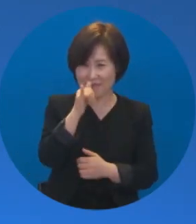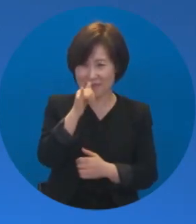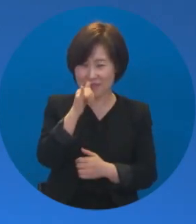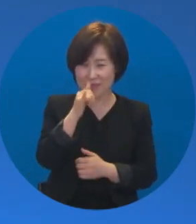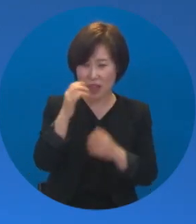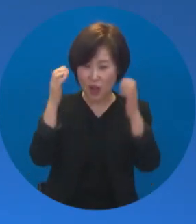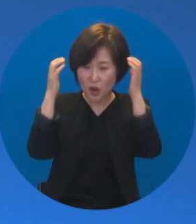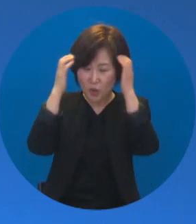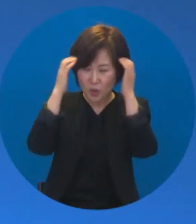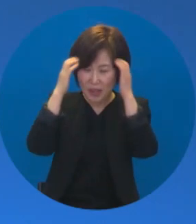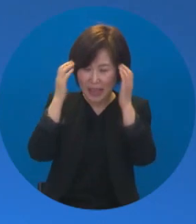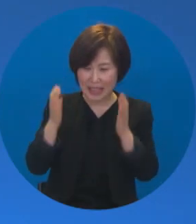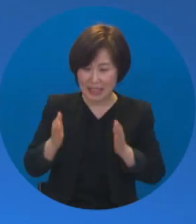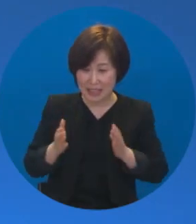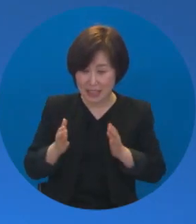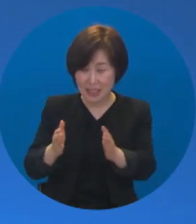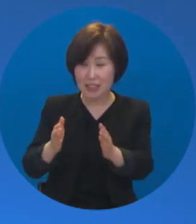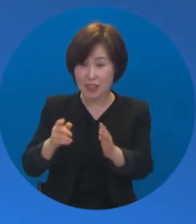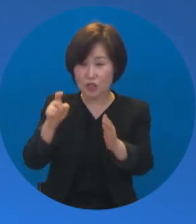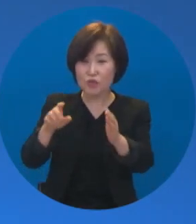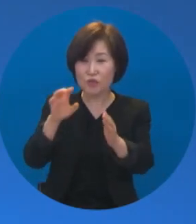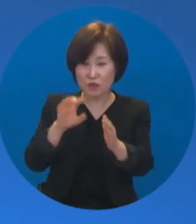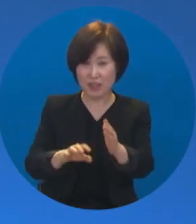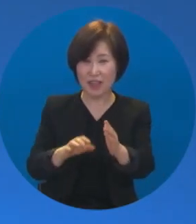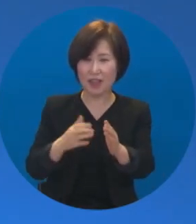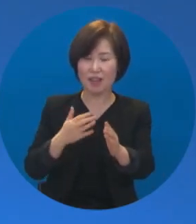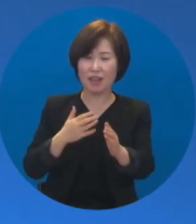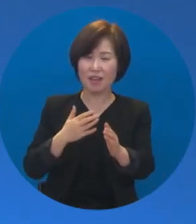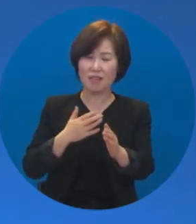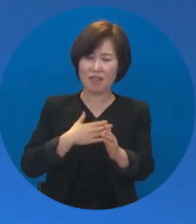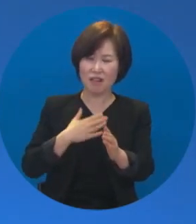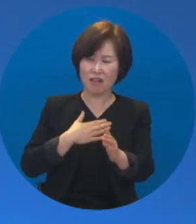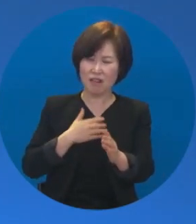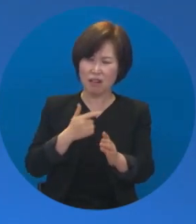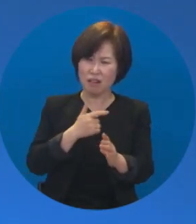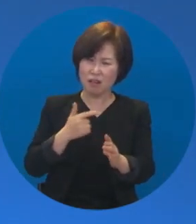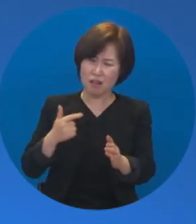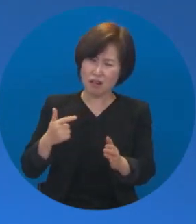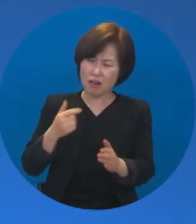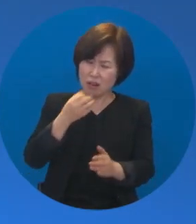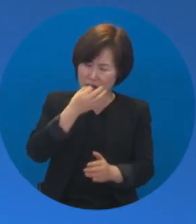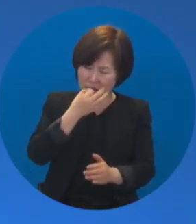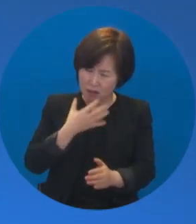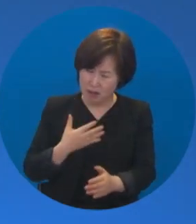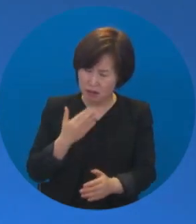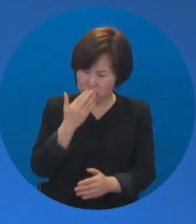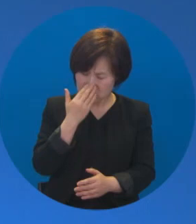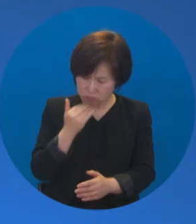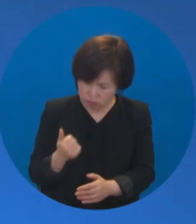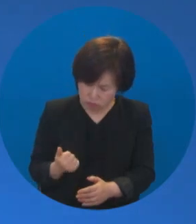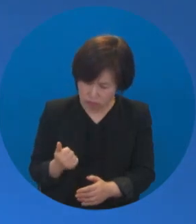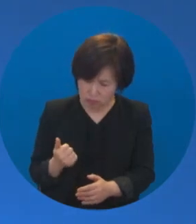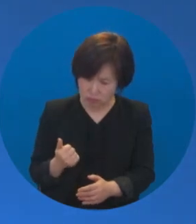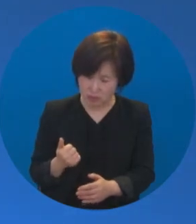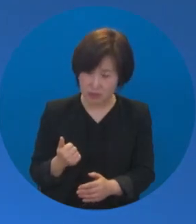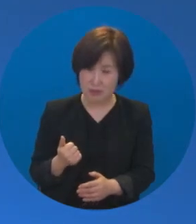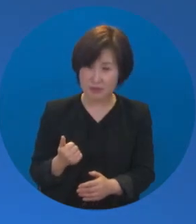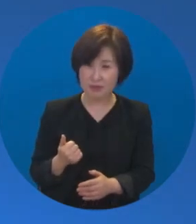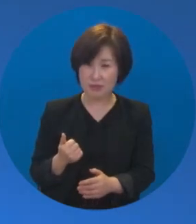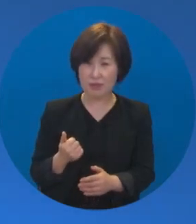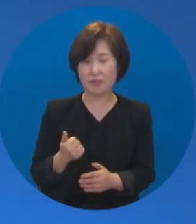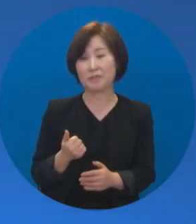길에 계속 그 고난이 혹시 너무 긴 것처럼 느껴지고 너무 깊은 것처럼 느껴진다고